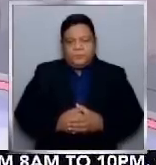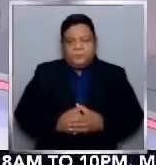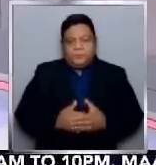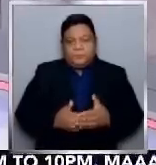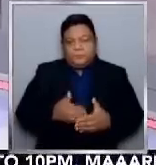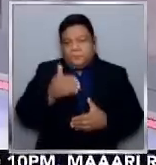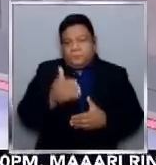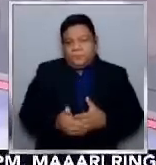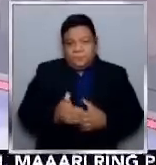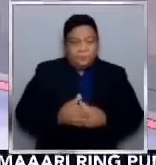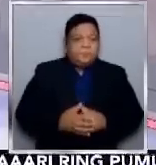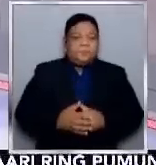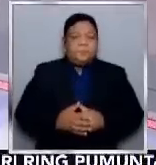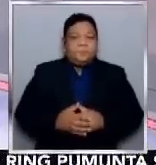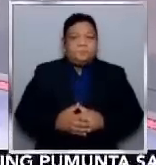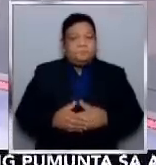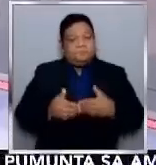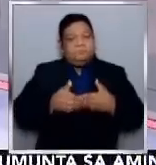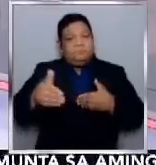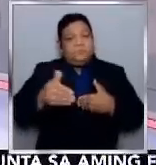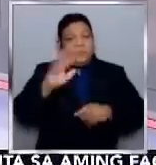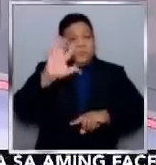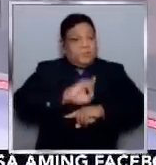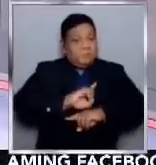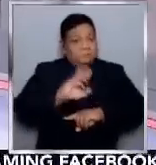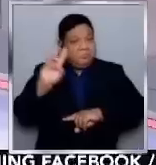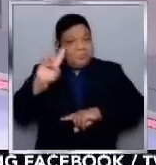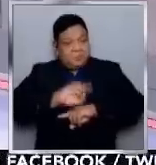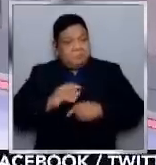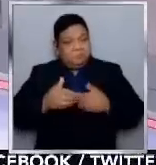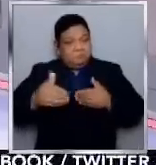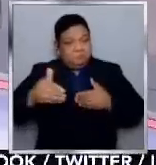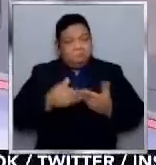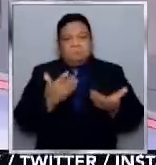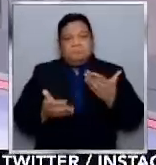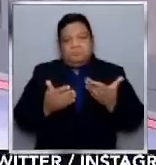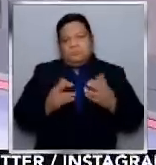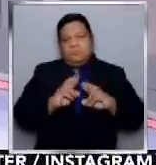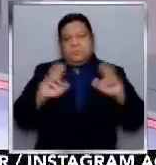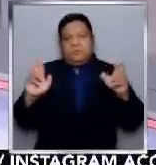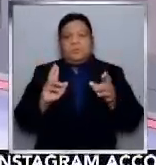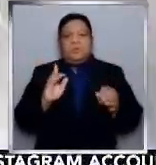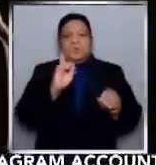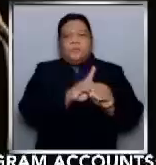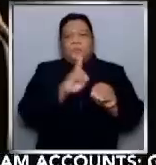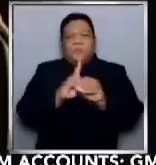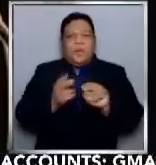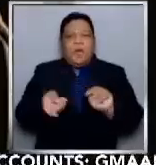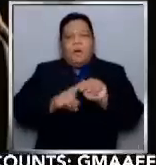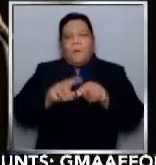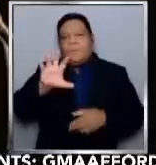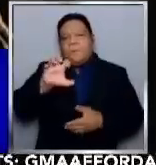Posibleng sa loob ng 5 o 6 na araw, sisimulan ng ideposito ang dagdag na 500 pisong ayuda para sa mahihirap na pamilya. Sabi ni